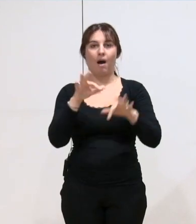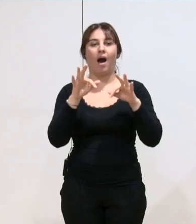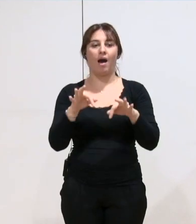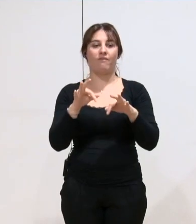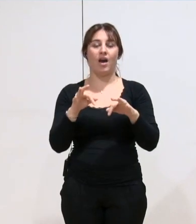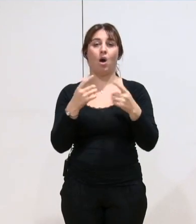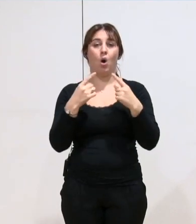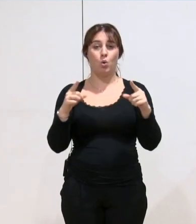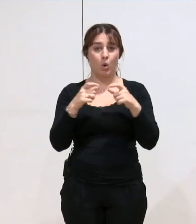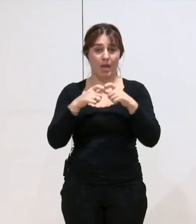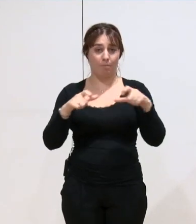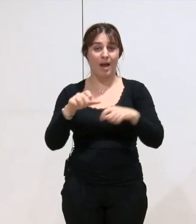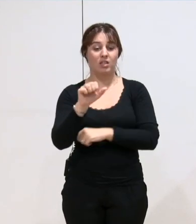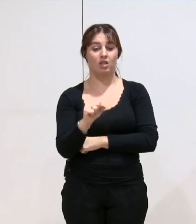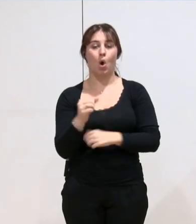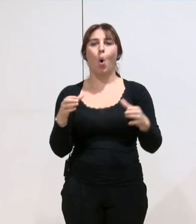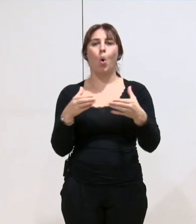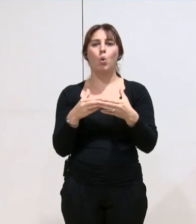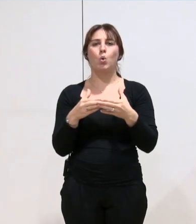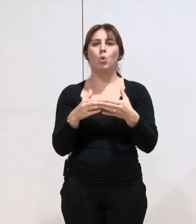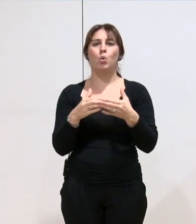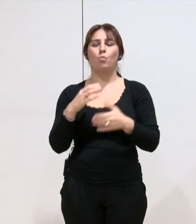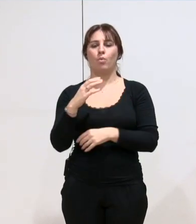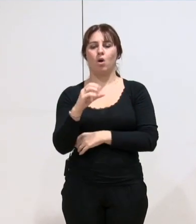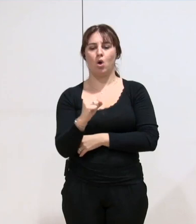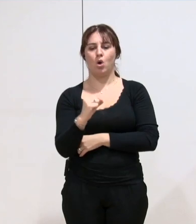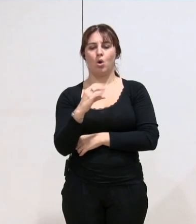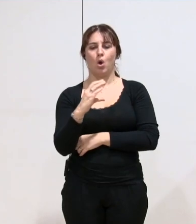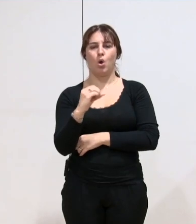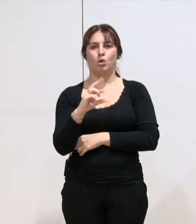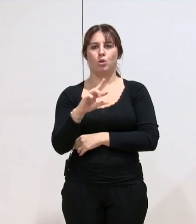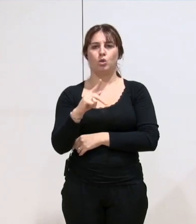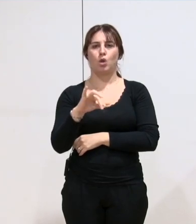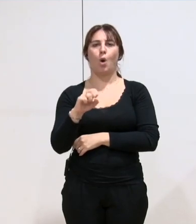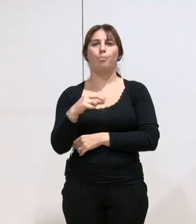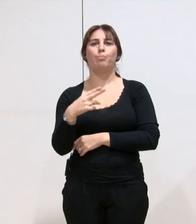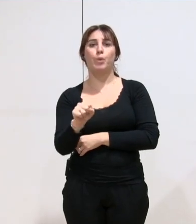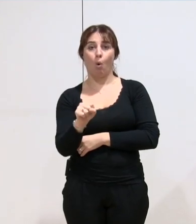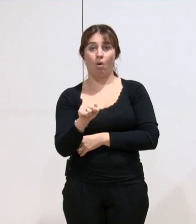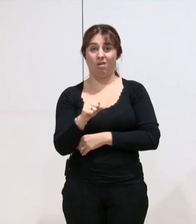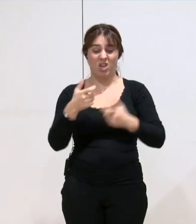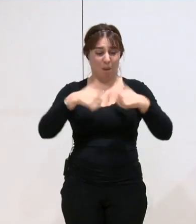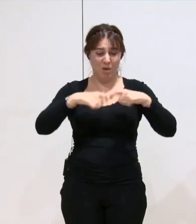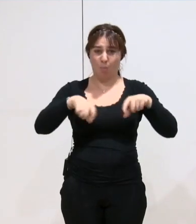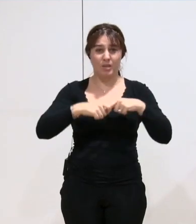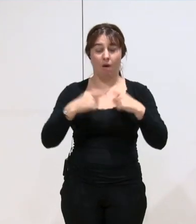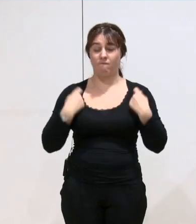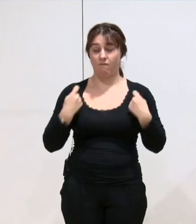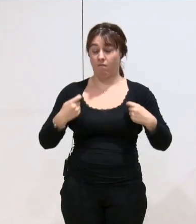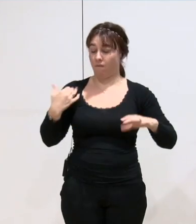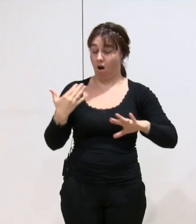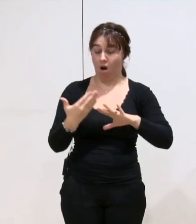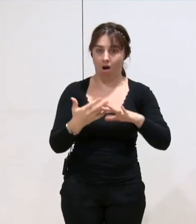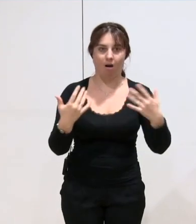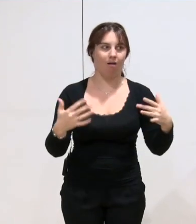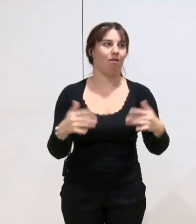à plus de 5000 places vendues en pré-vente. Il y avait déjà des spectacles de nature assez diverse, ils sont toujours là